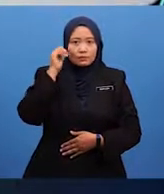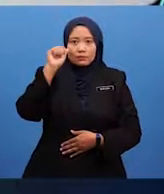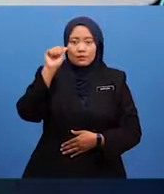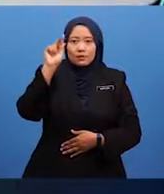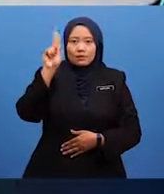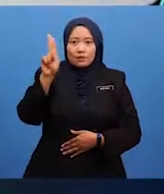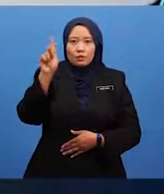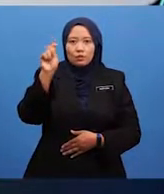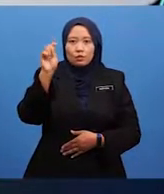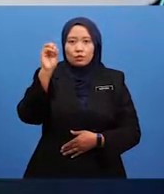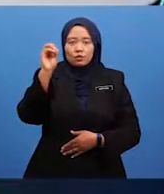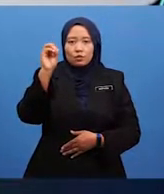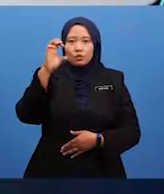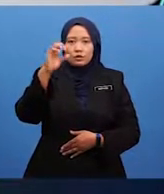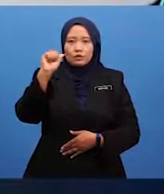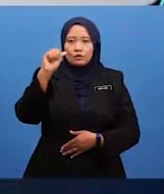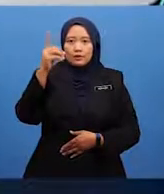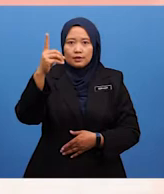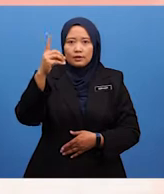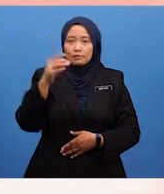sering digunakan jong-suk